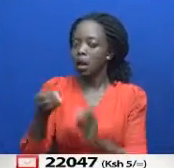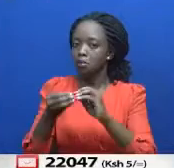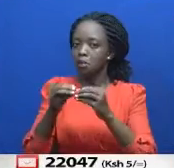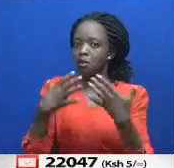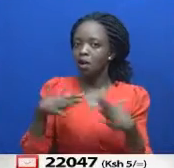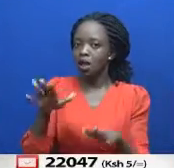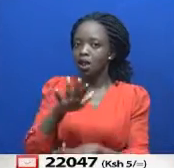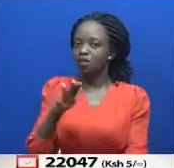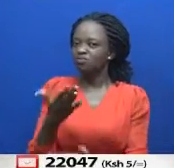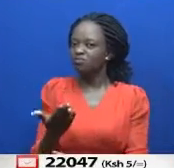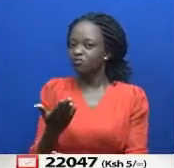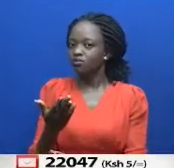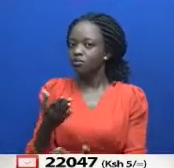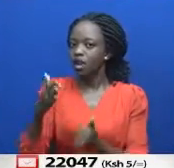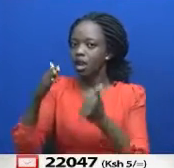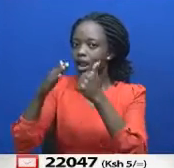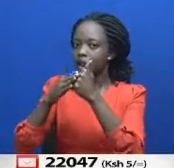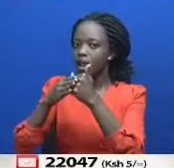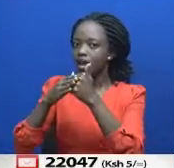ina idadi ya watu takriban